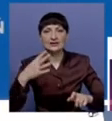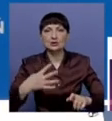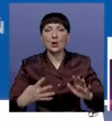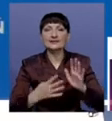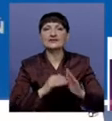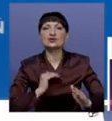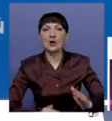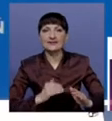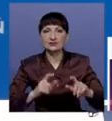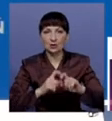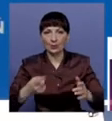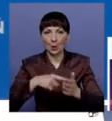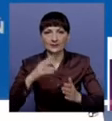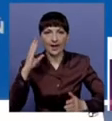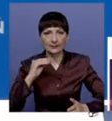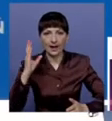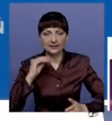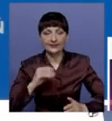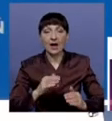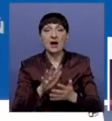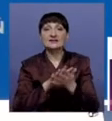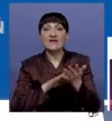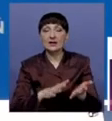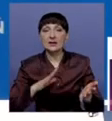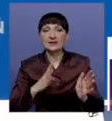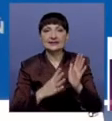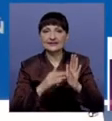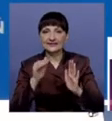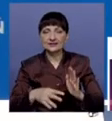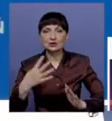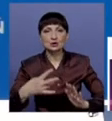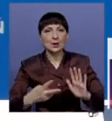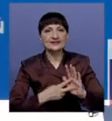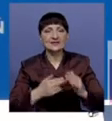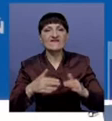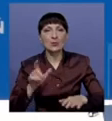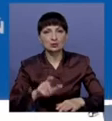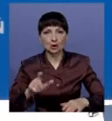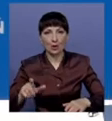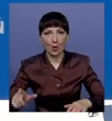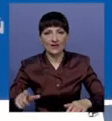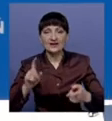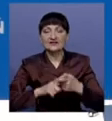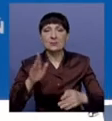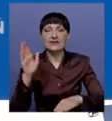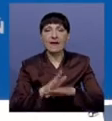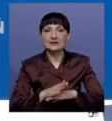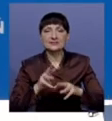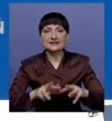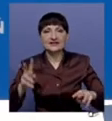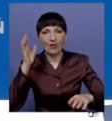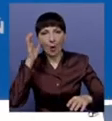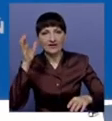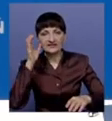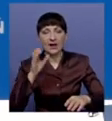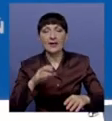49 частных школ города Алматы. Подали заявление 9047 выпускников. В соответствии с приказом Министерства образования ЕНТ